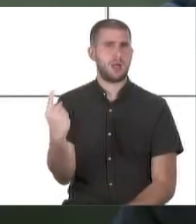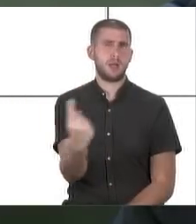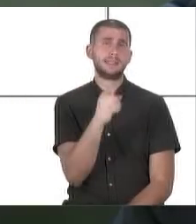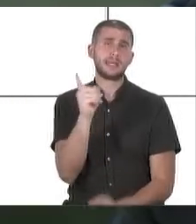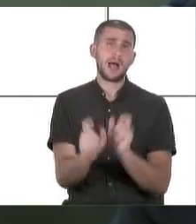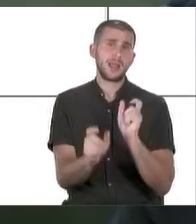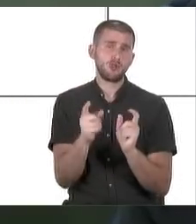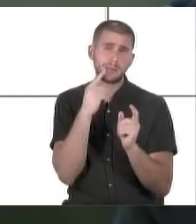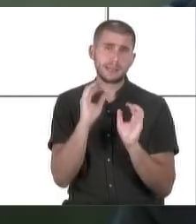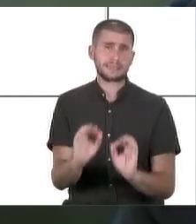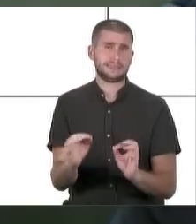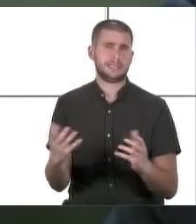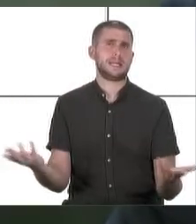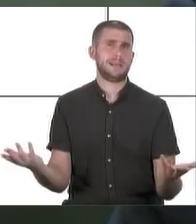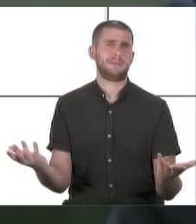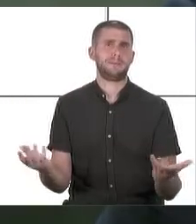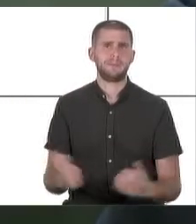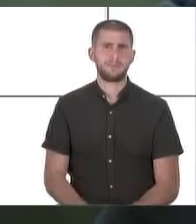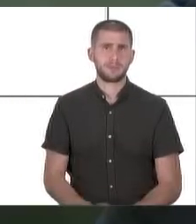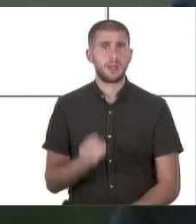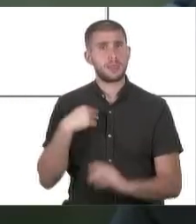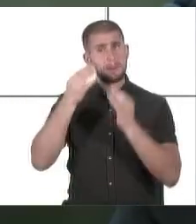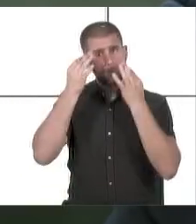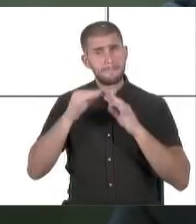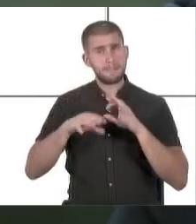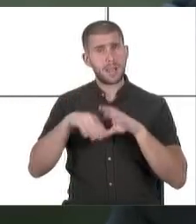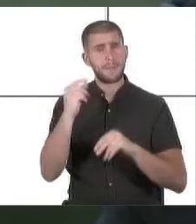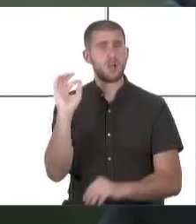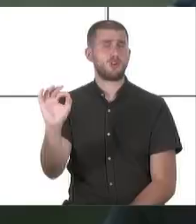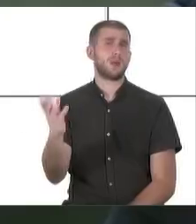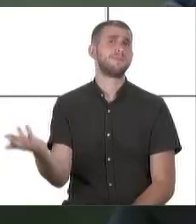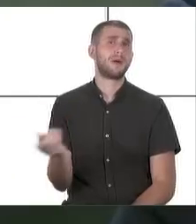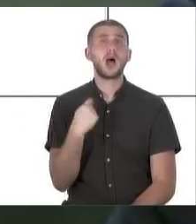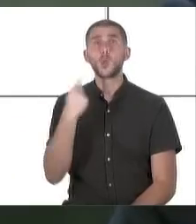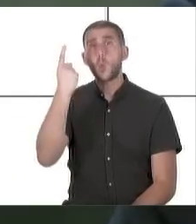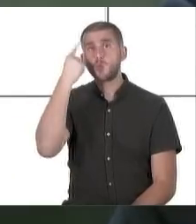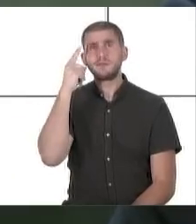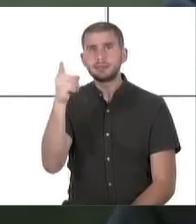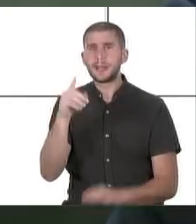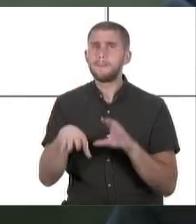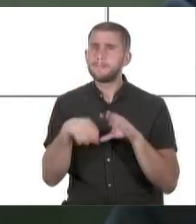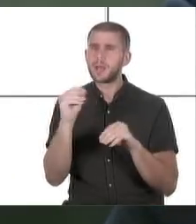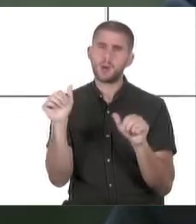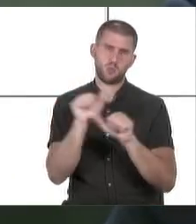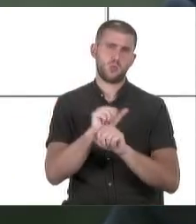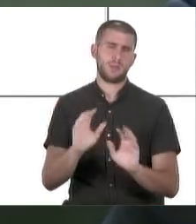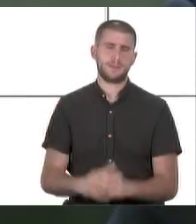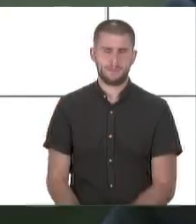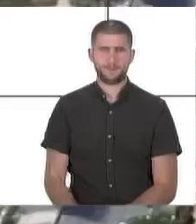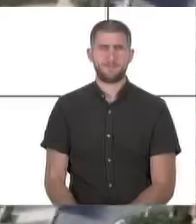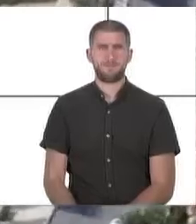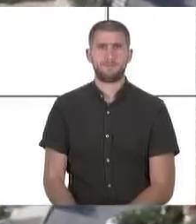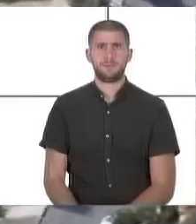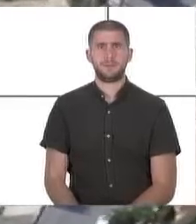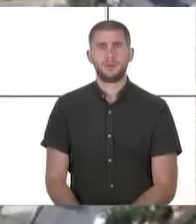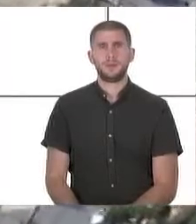אנשים רציניים מאוד, שאני מעריך את הבחירה שלהם. אני חושב שזו בחירה מוטעת.